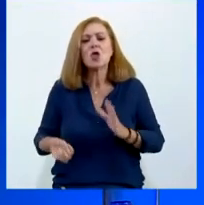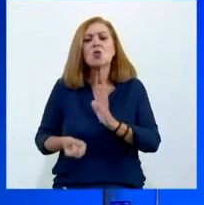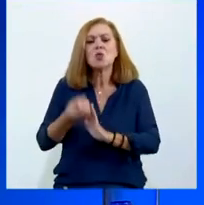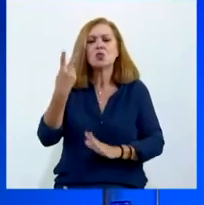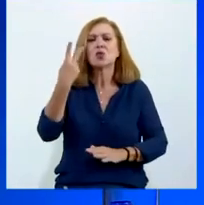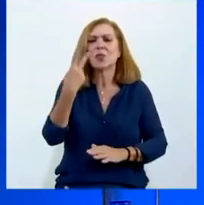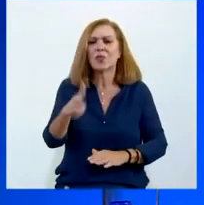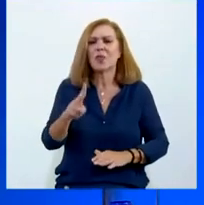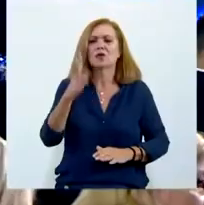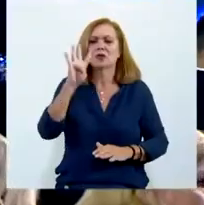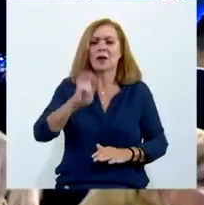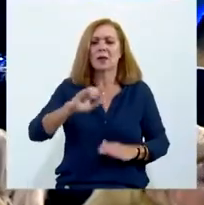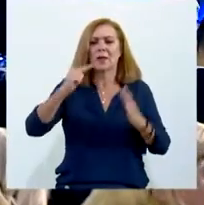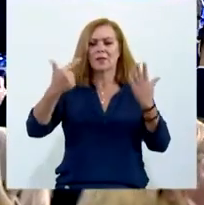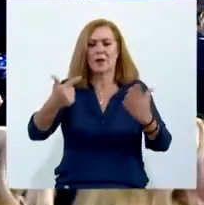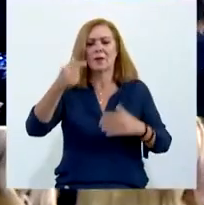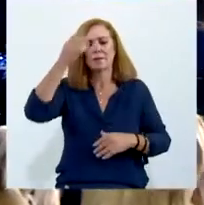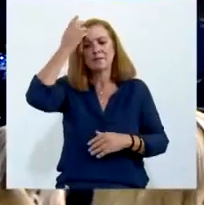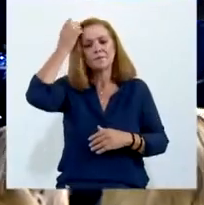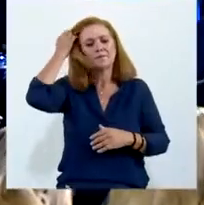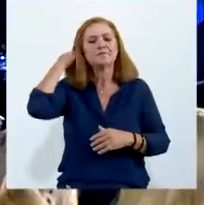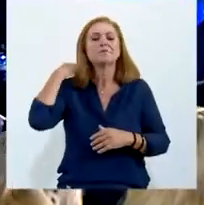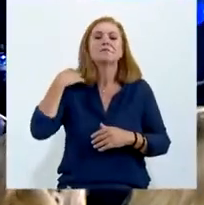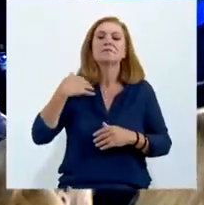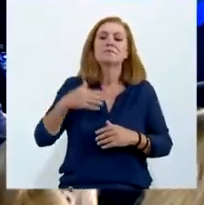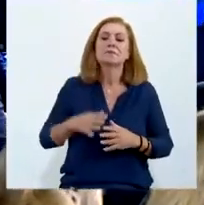247. Κύριε Πρόεδρε, καλησπέρα.